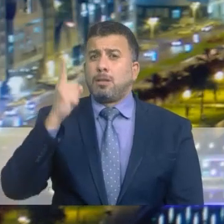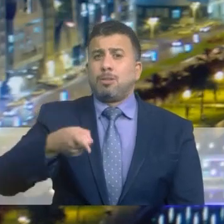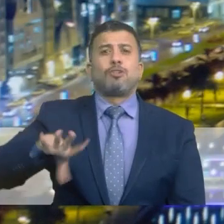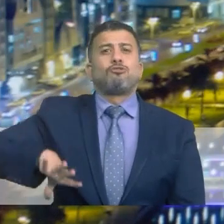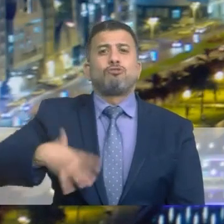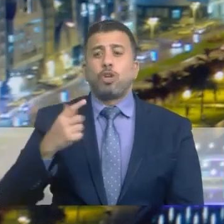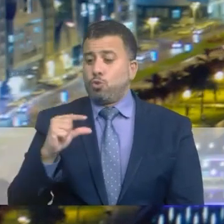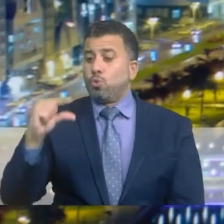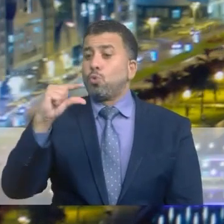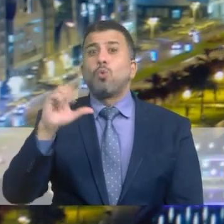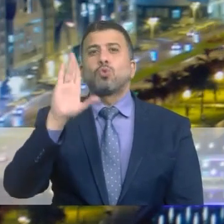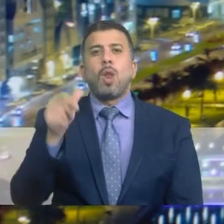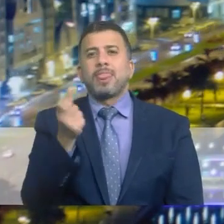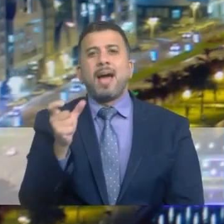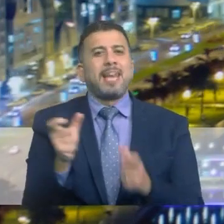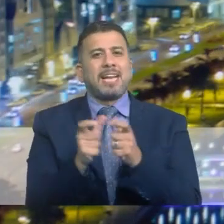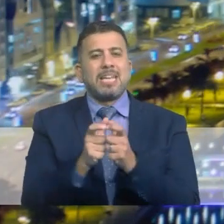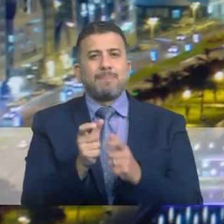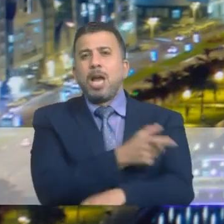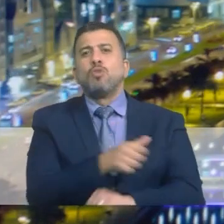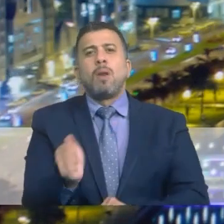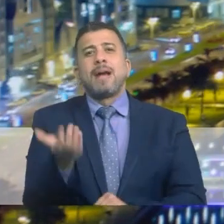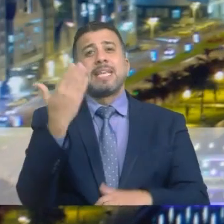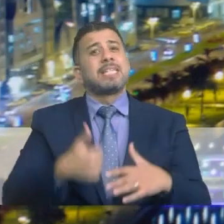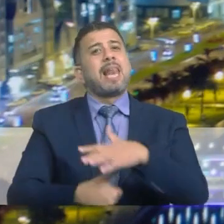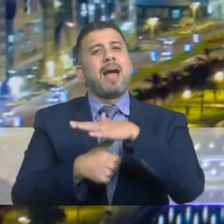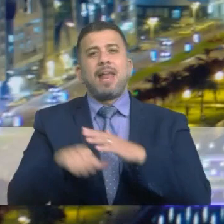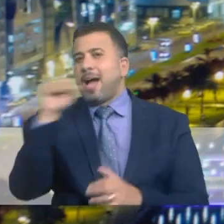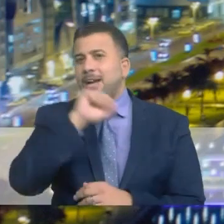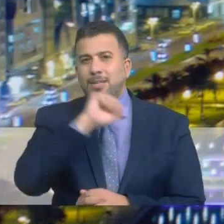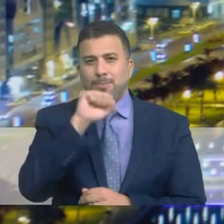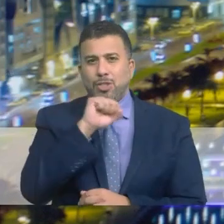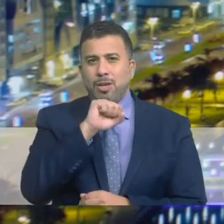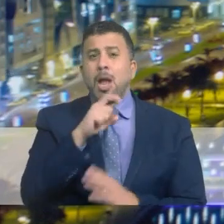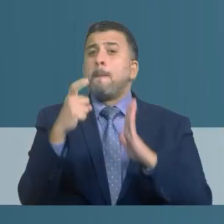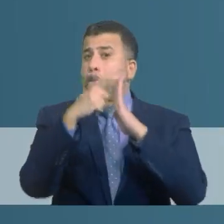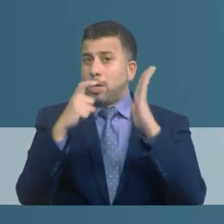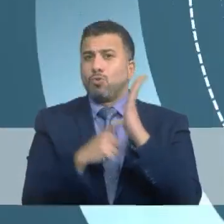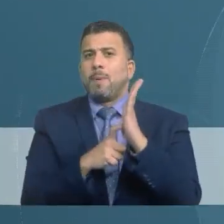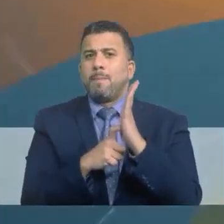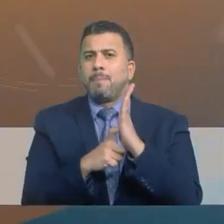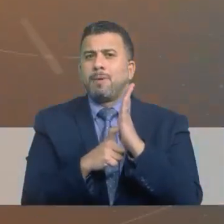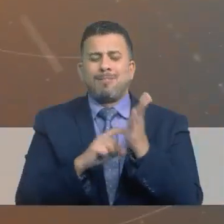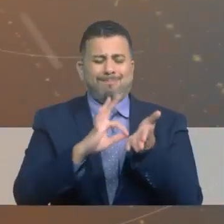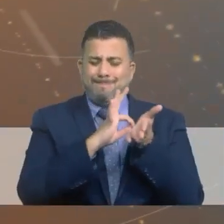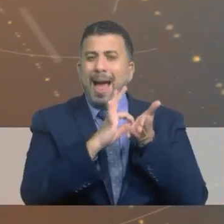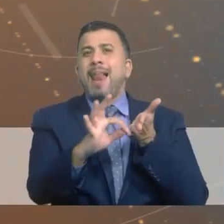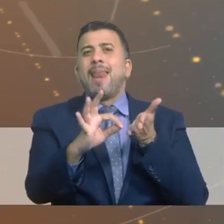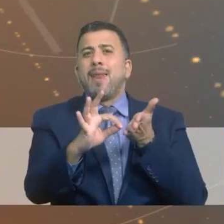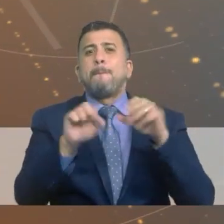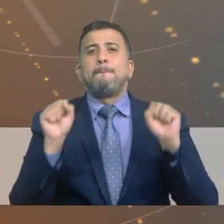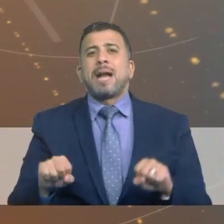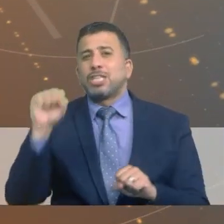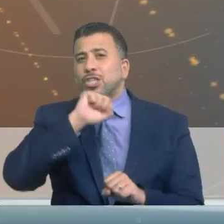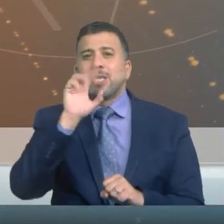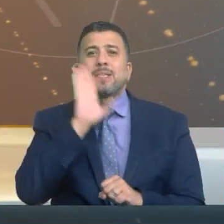اصدر صاحب السمو الشيخ الدكتور سلطان بن محمد القاسمي عضو المجلس الاعلى حاكم الشارقه مرسوما اميريا بحل